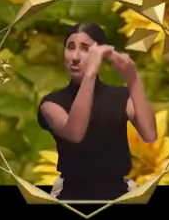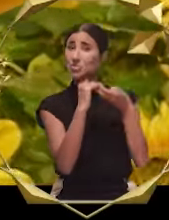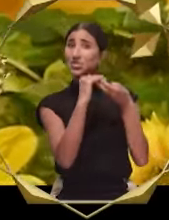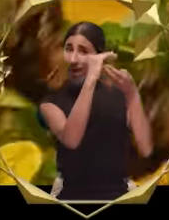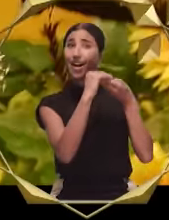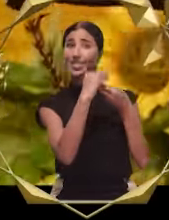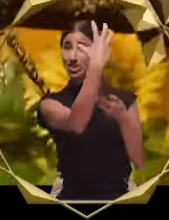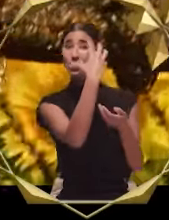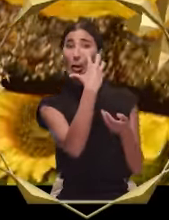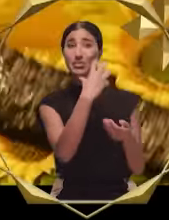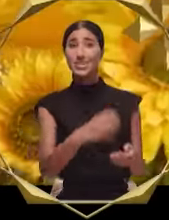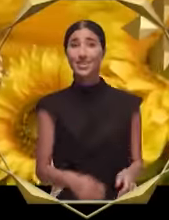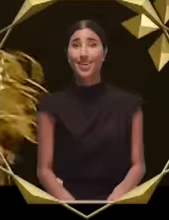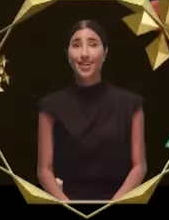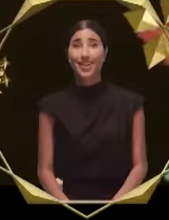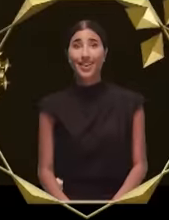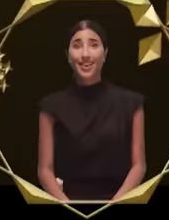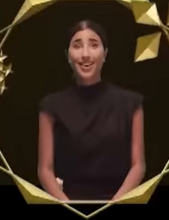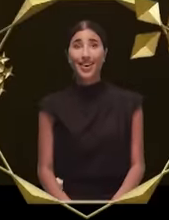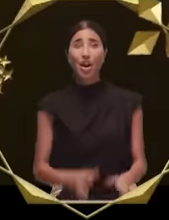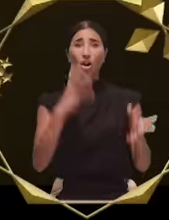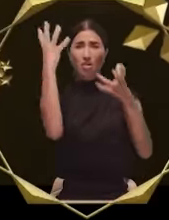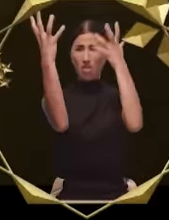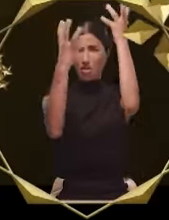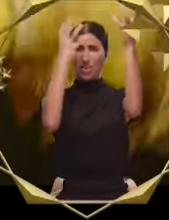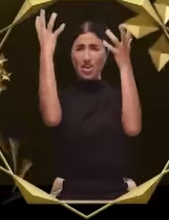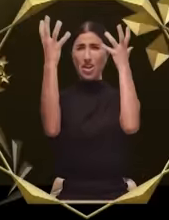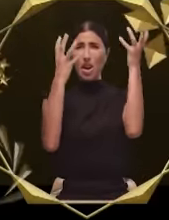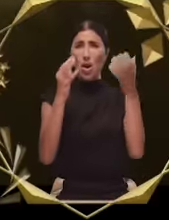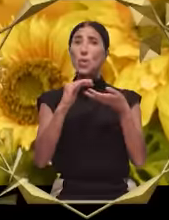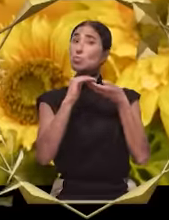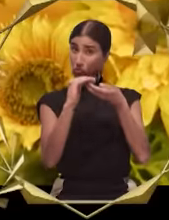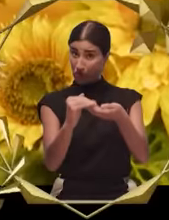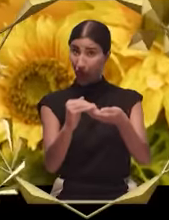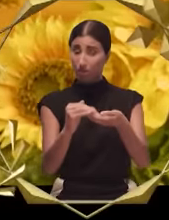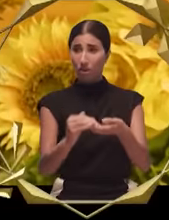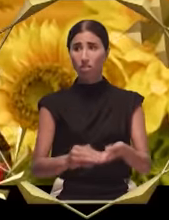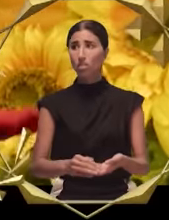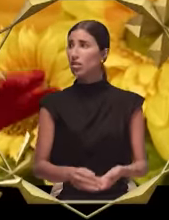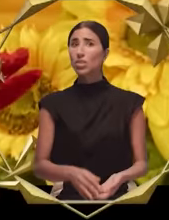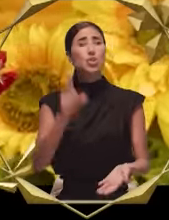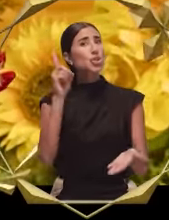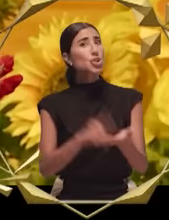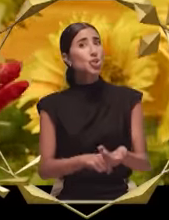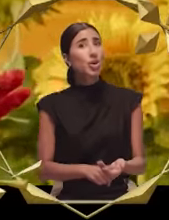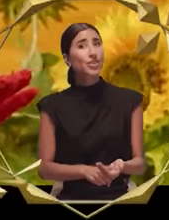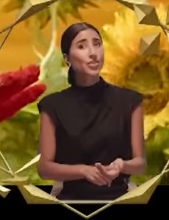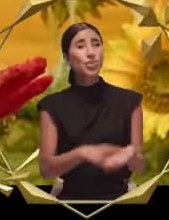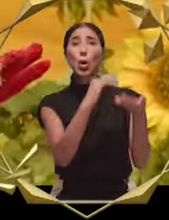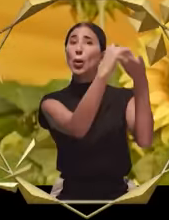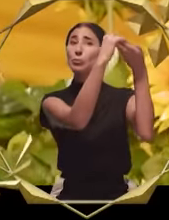ذات مرة هل غمرتك الريح غمرة ذات مرة